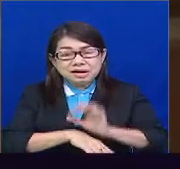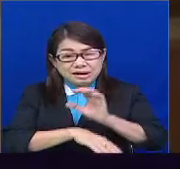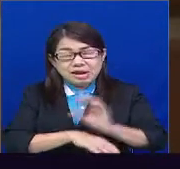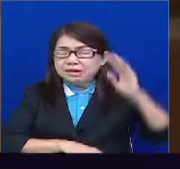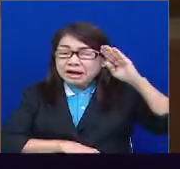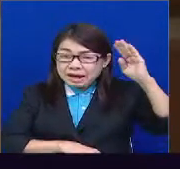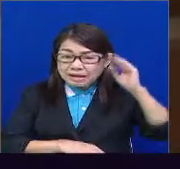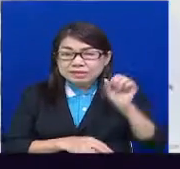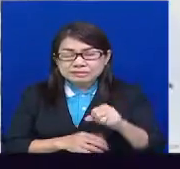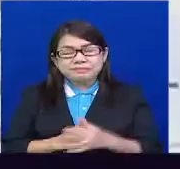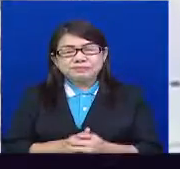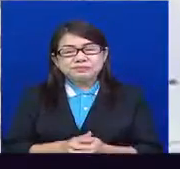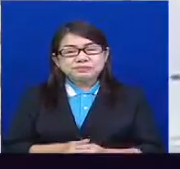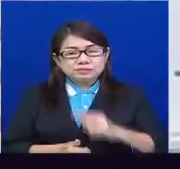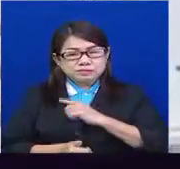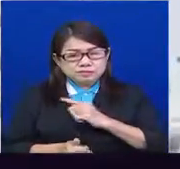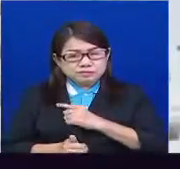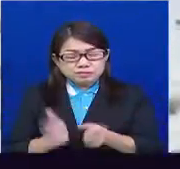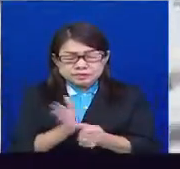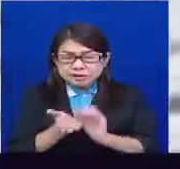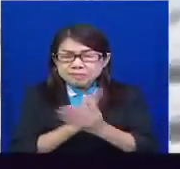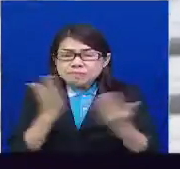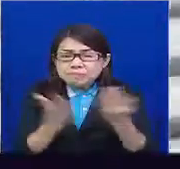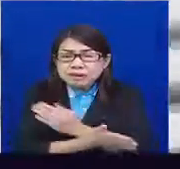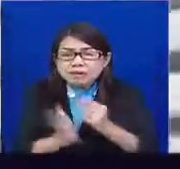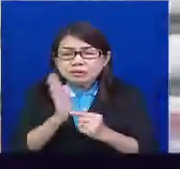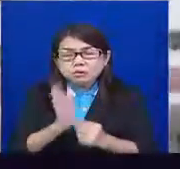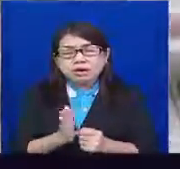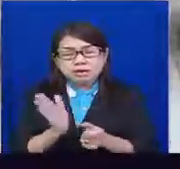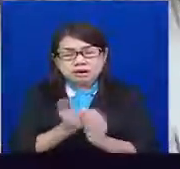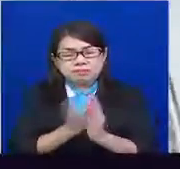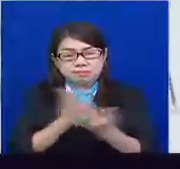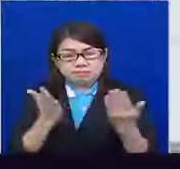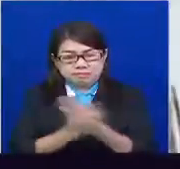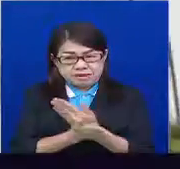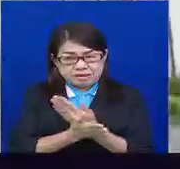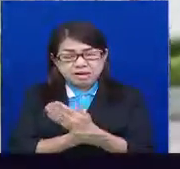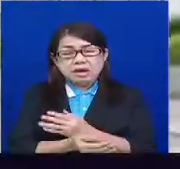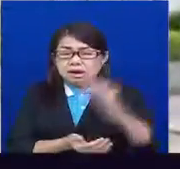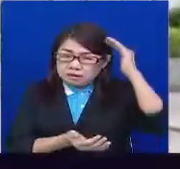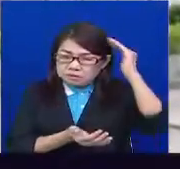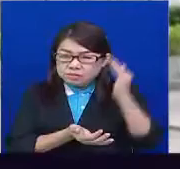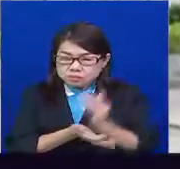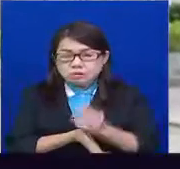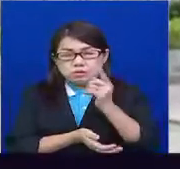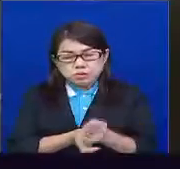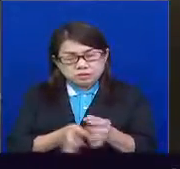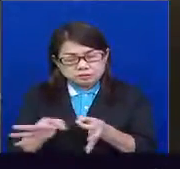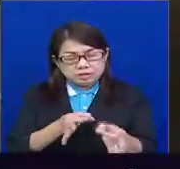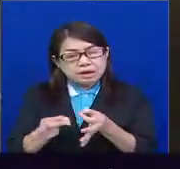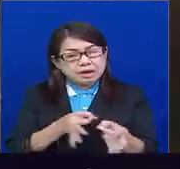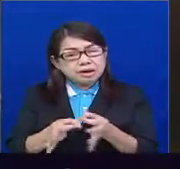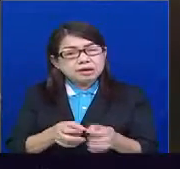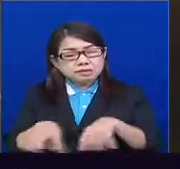ด้านเช่นการปฏิรูปตำรวจซึ่งพลเอกประวิตรได้กำชับให้ดำเนินการให้เกิดความชัดเจนมีผลเป็นรูป